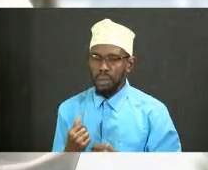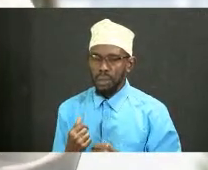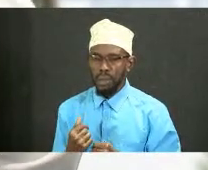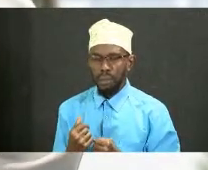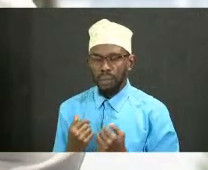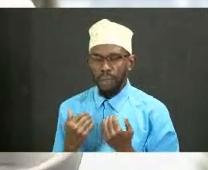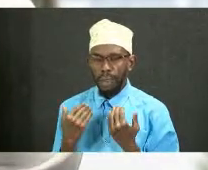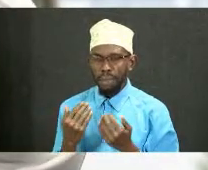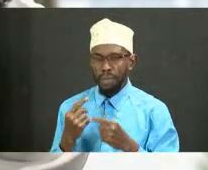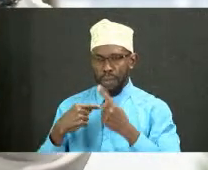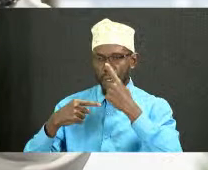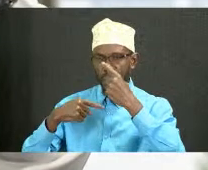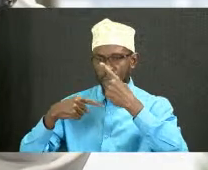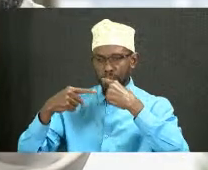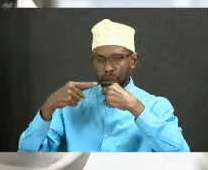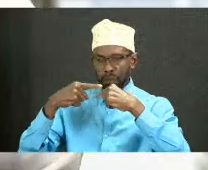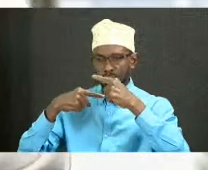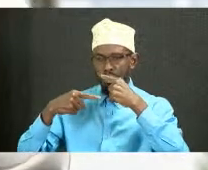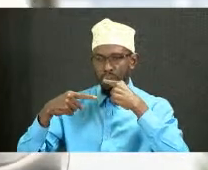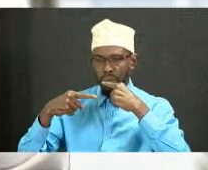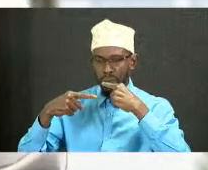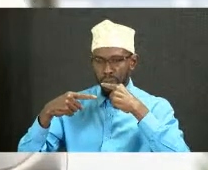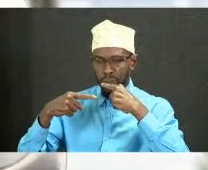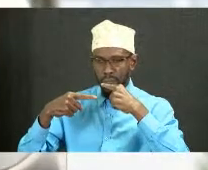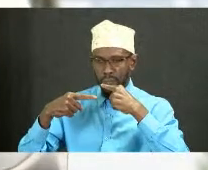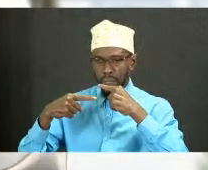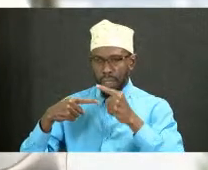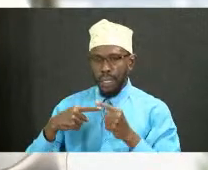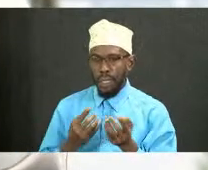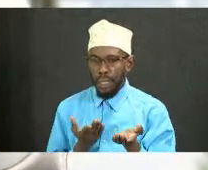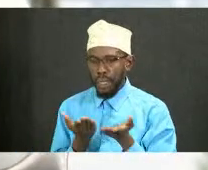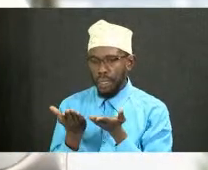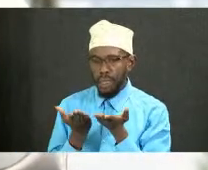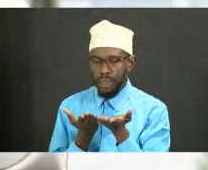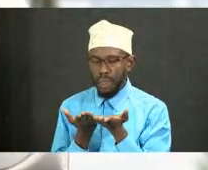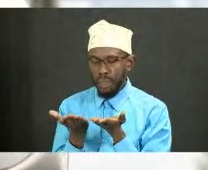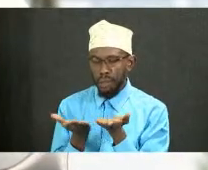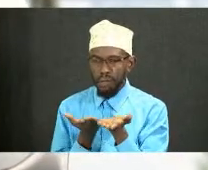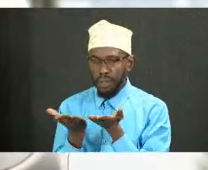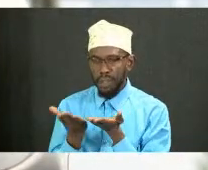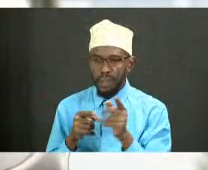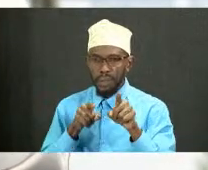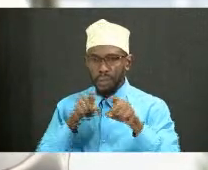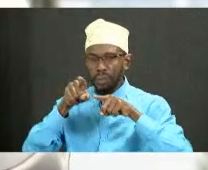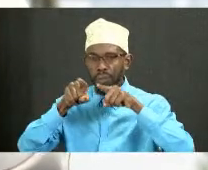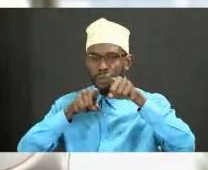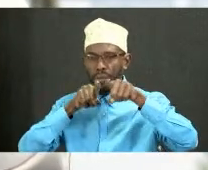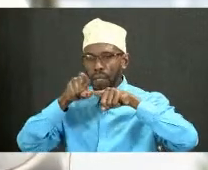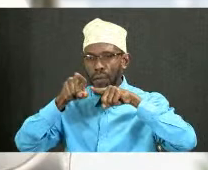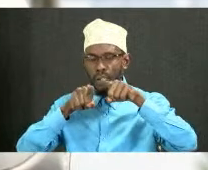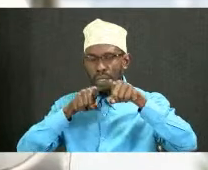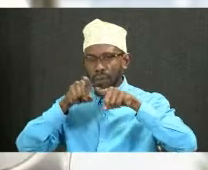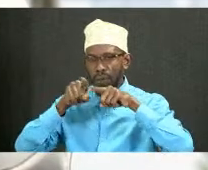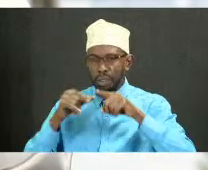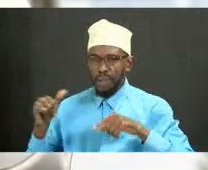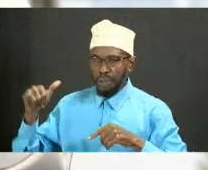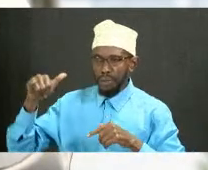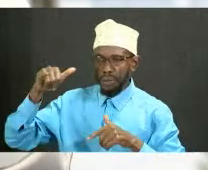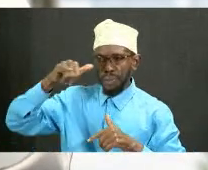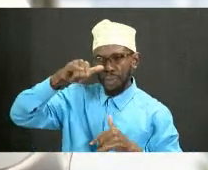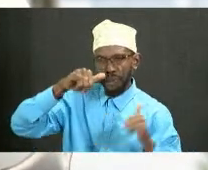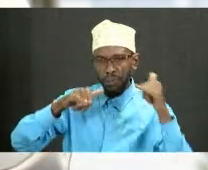vizuri. Tukija pia pengine katika sekta ya huduma ya uchukuzi, usafiri wa